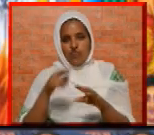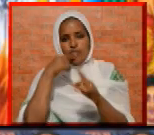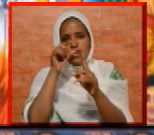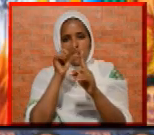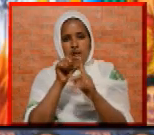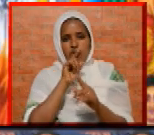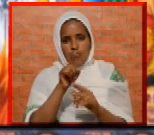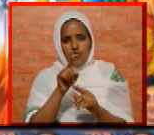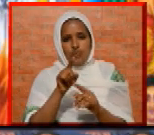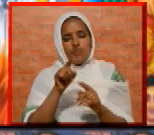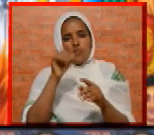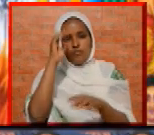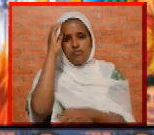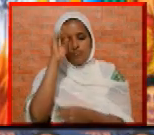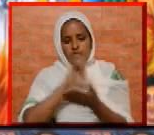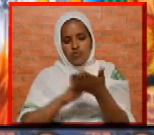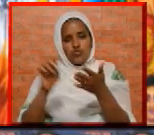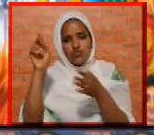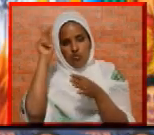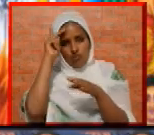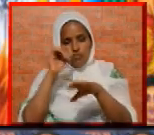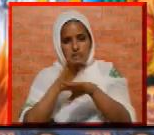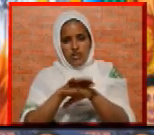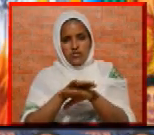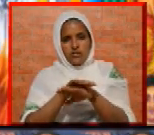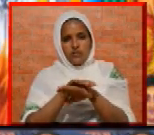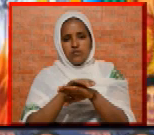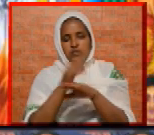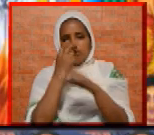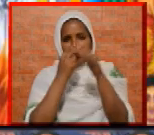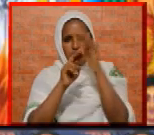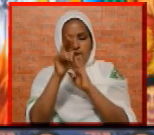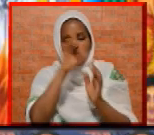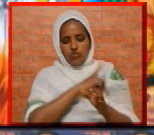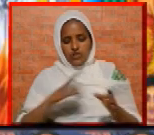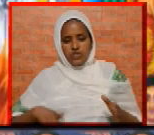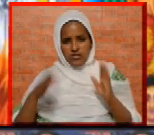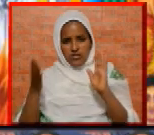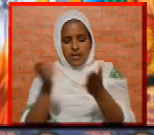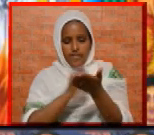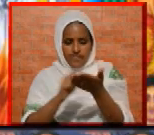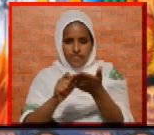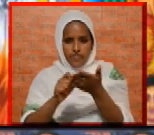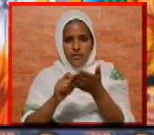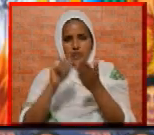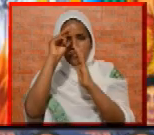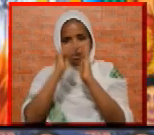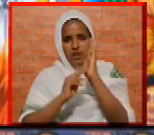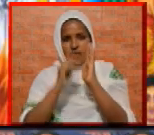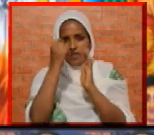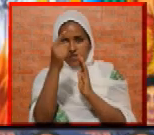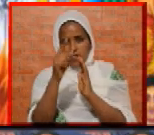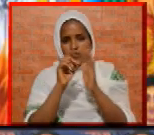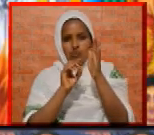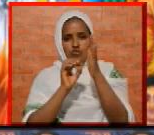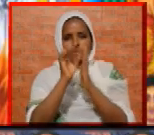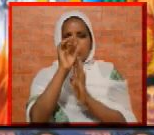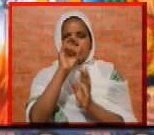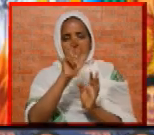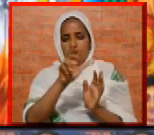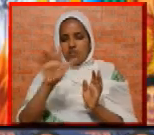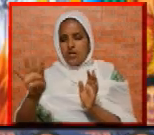ይሆናል። ቃሉን በቅዱስ ጳውሎስ መልእክት ለዕብራውያን ክርስቲያኖች የተጻፈ ምዕራፍ 11